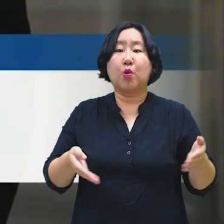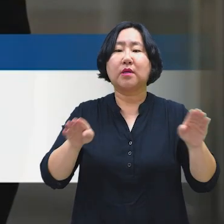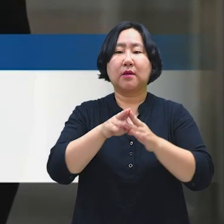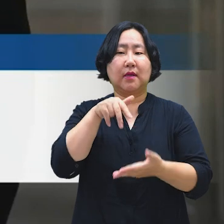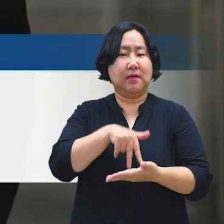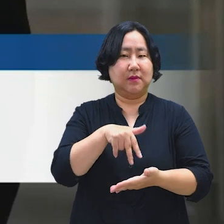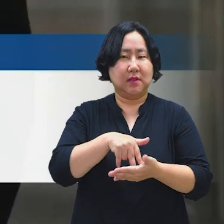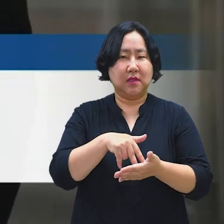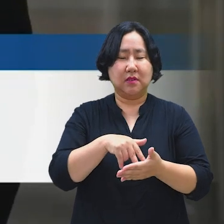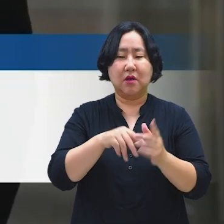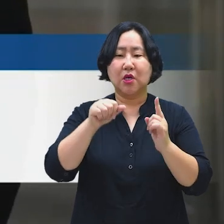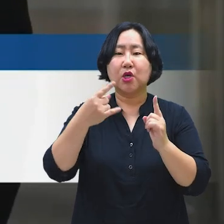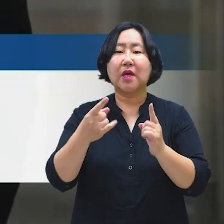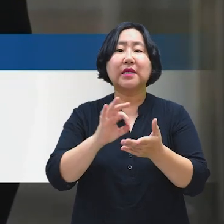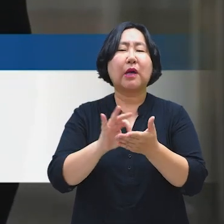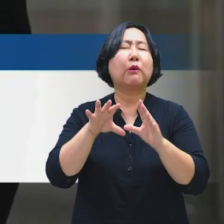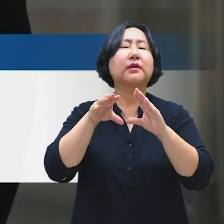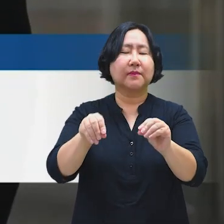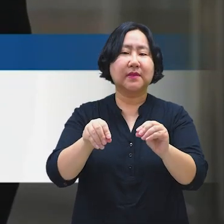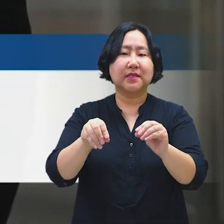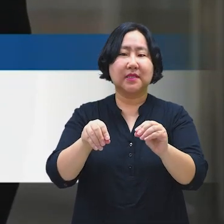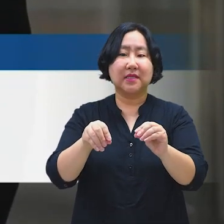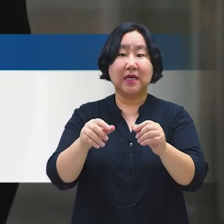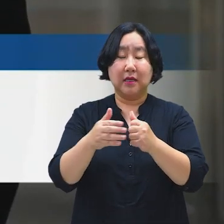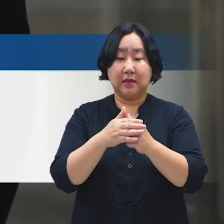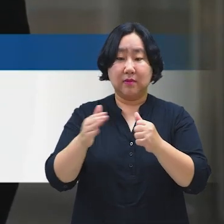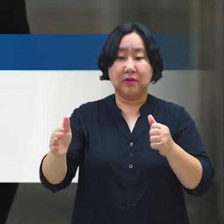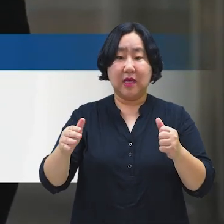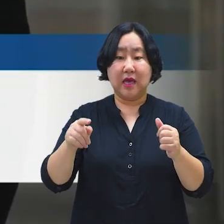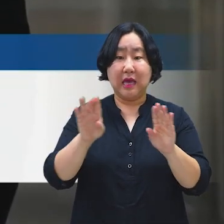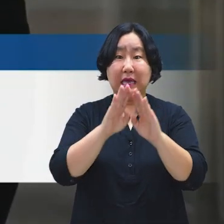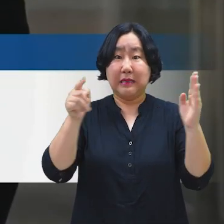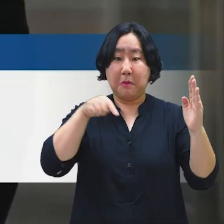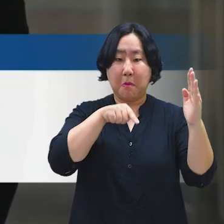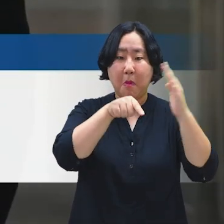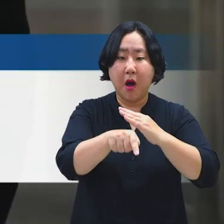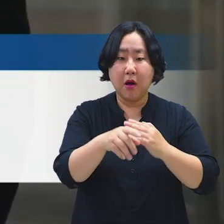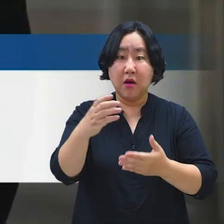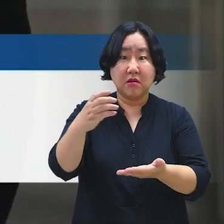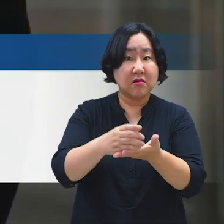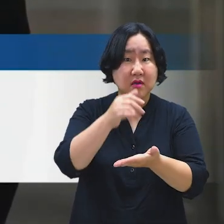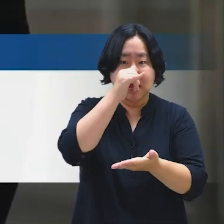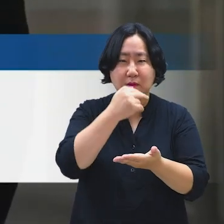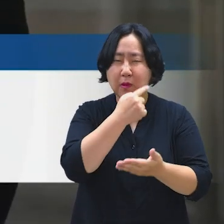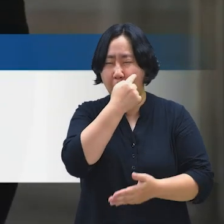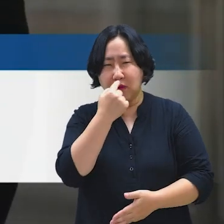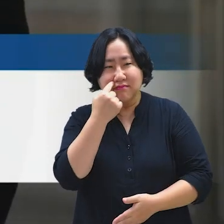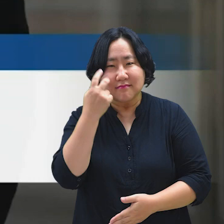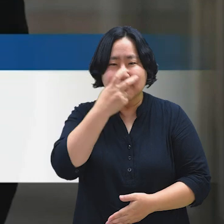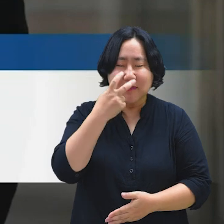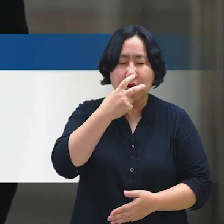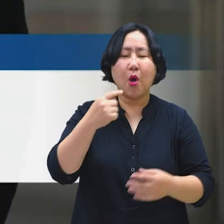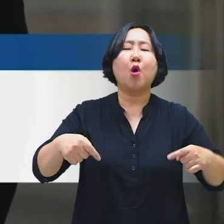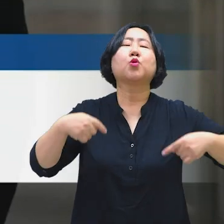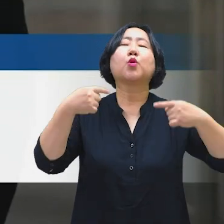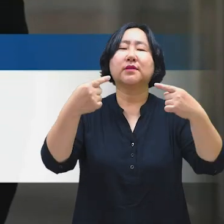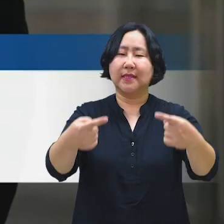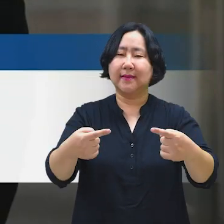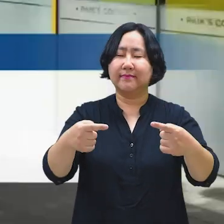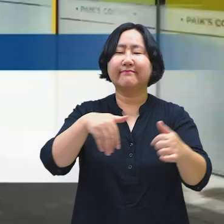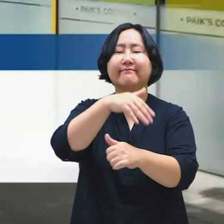금지하고 있으며 청사 입구에서 내용품 반입 사항을 점검하고 동참을 유도하는 캠페인